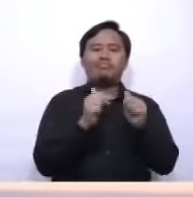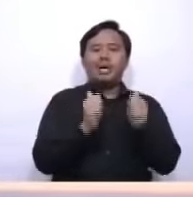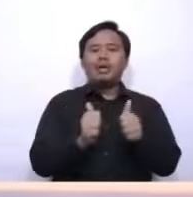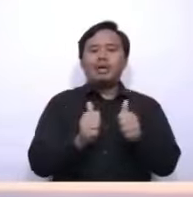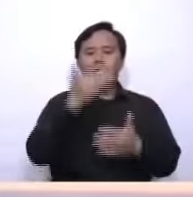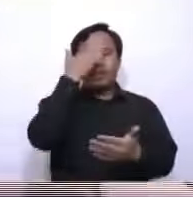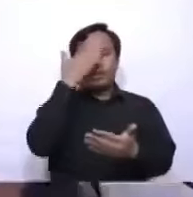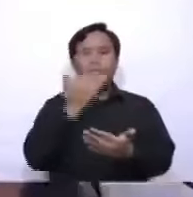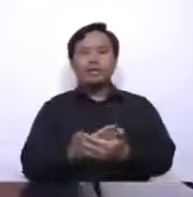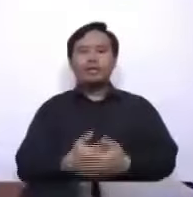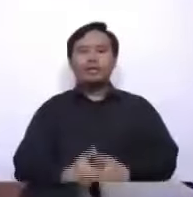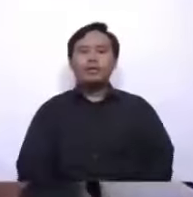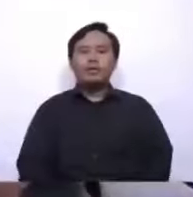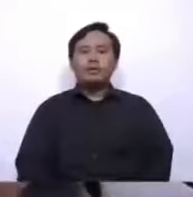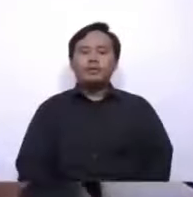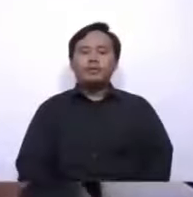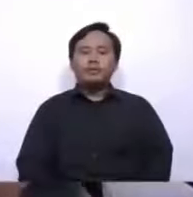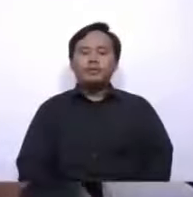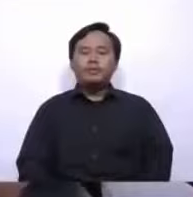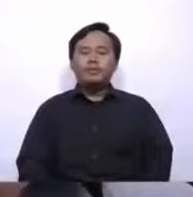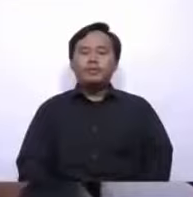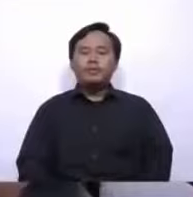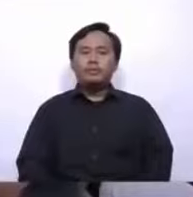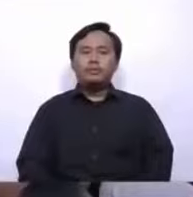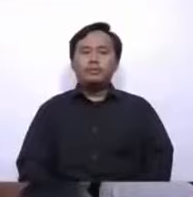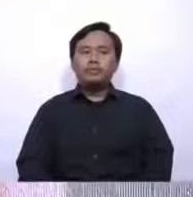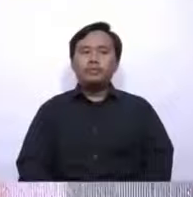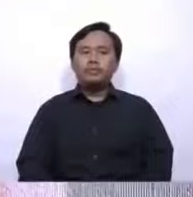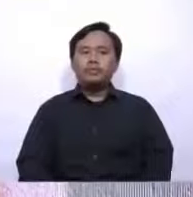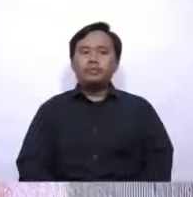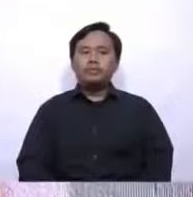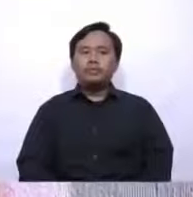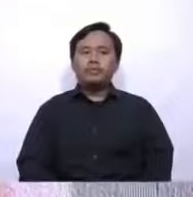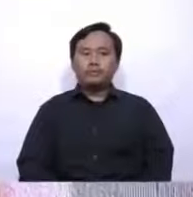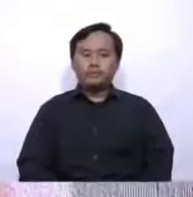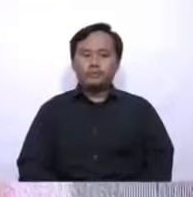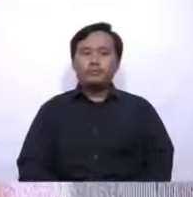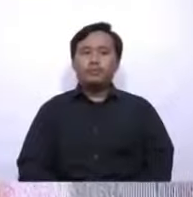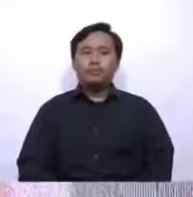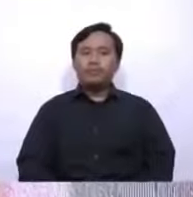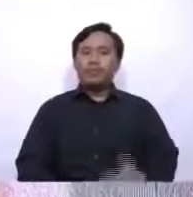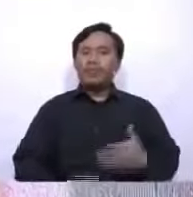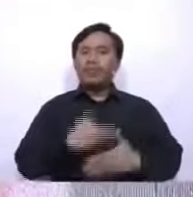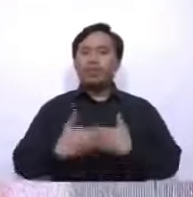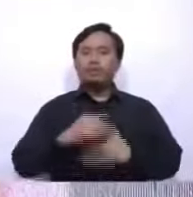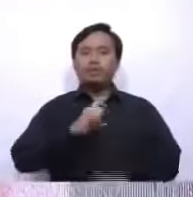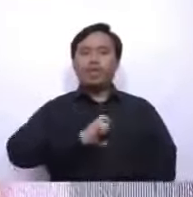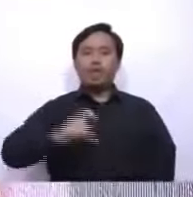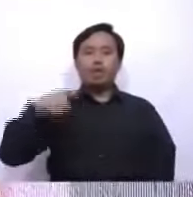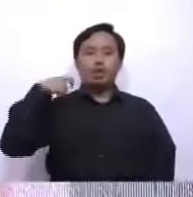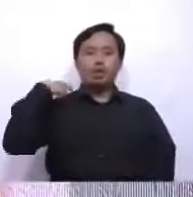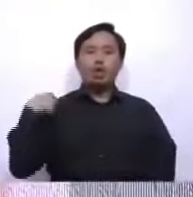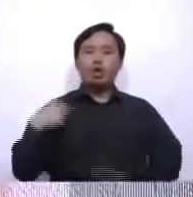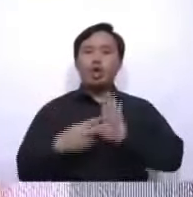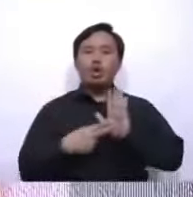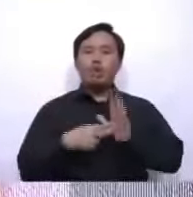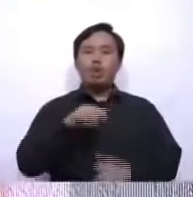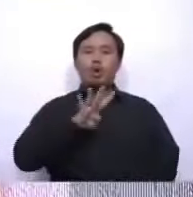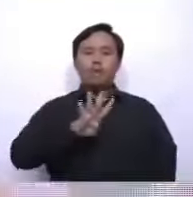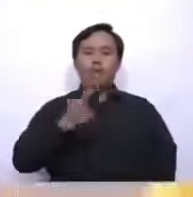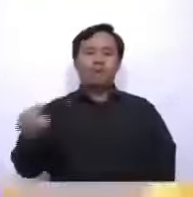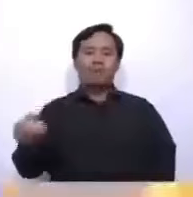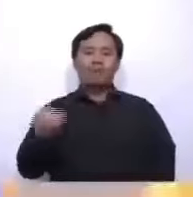Terima kasih. Baik. Selanjutnya saya beri kesempatan untuk Cagub nomor urut 4